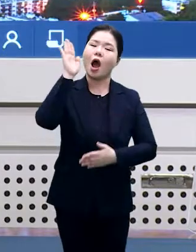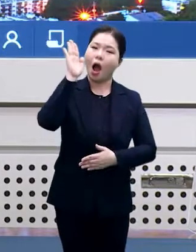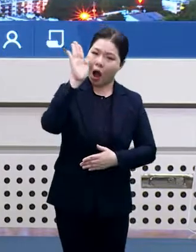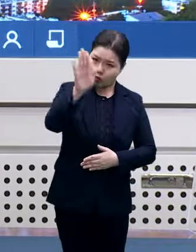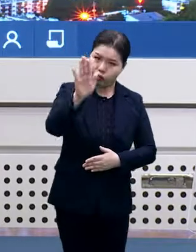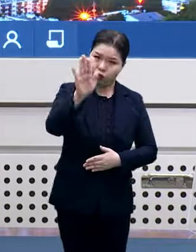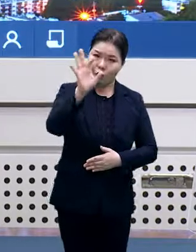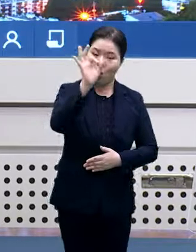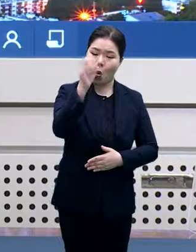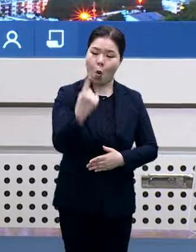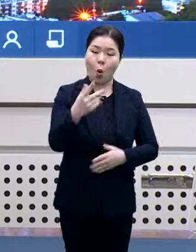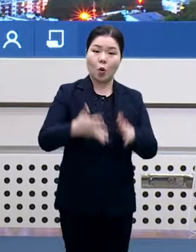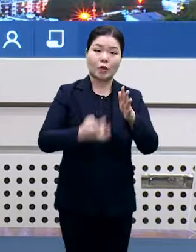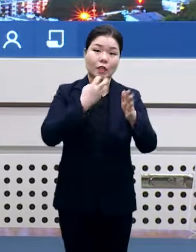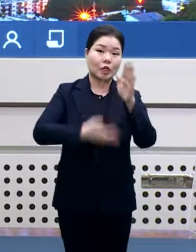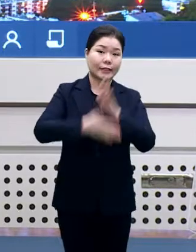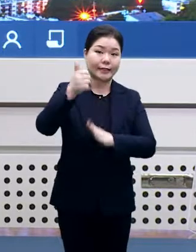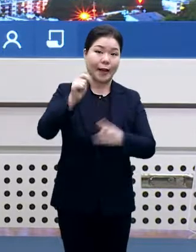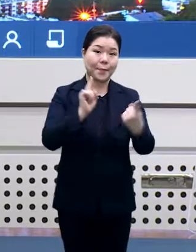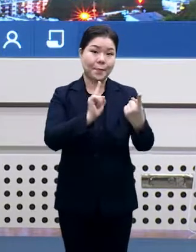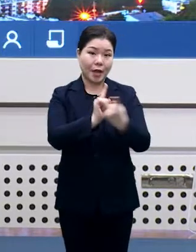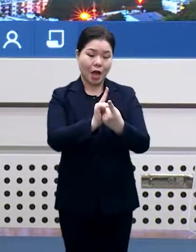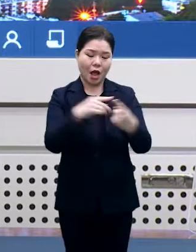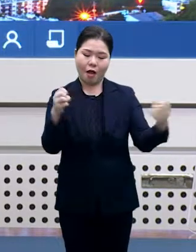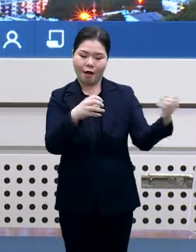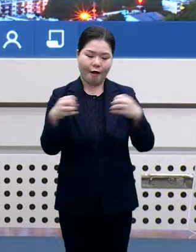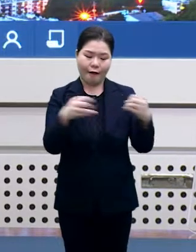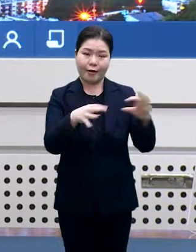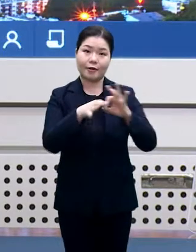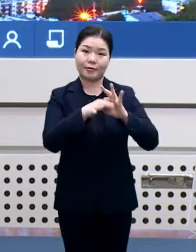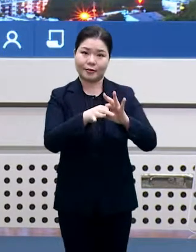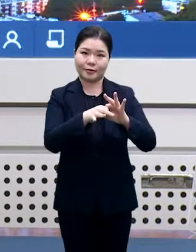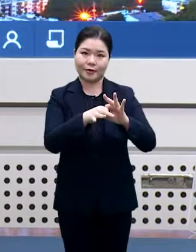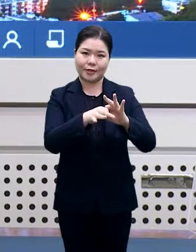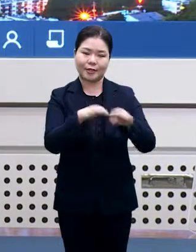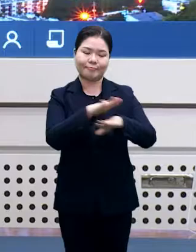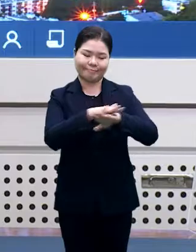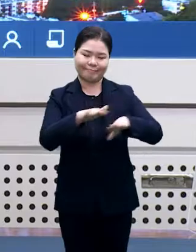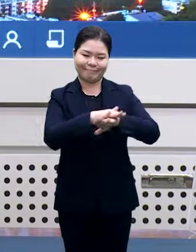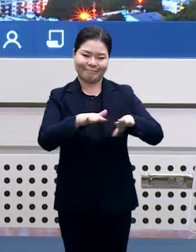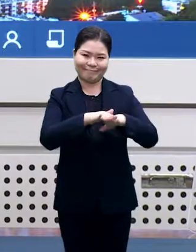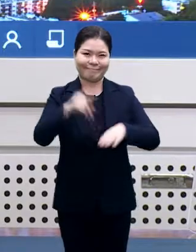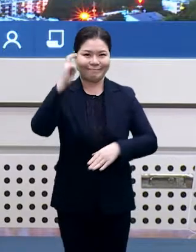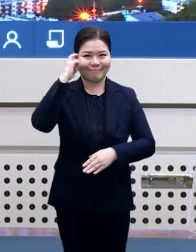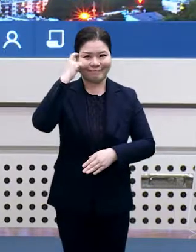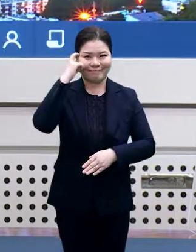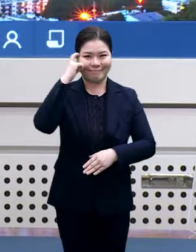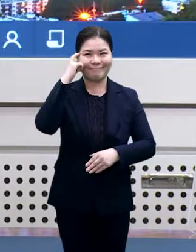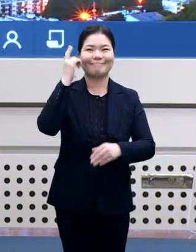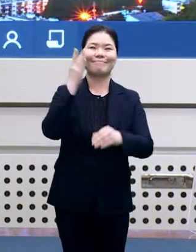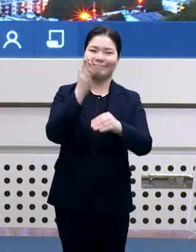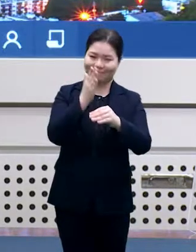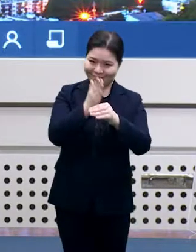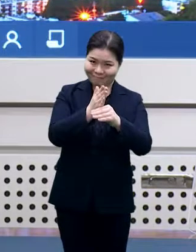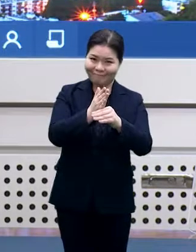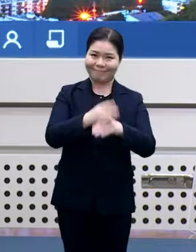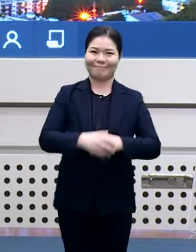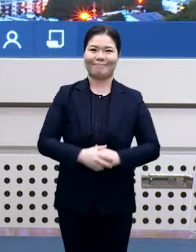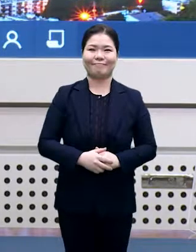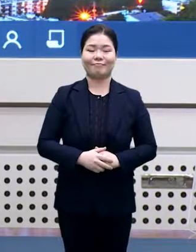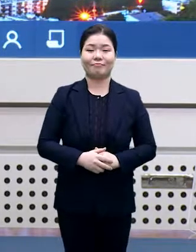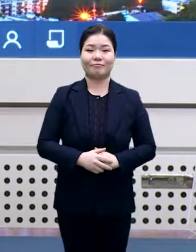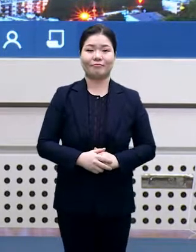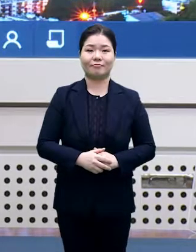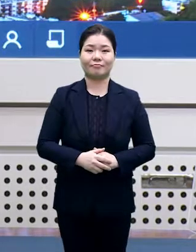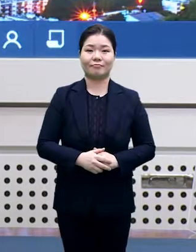문제는 앞으로 오 시장과 만나서 대화를 통해서 풀어갈 생각으로